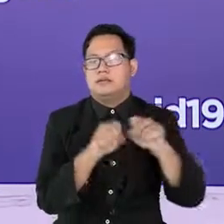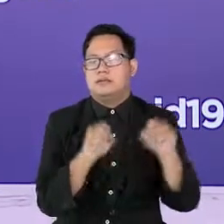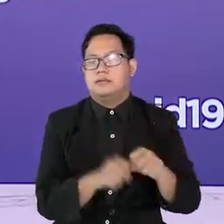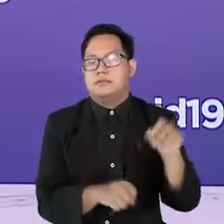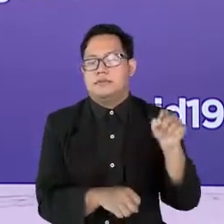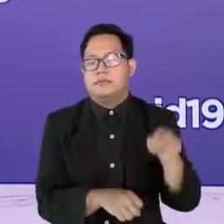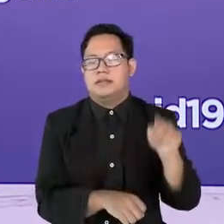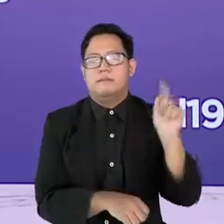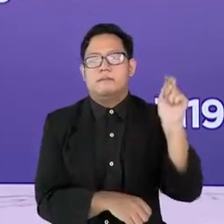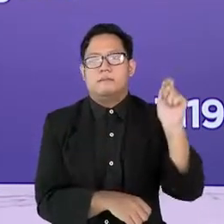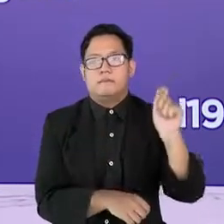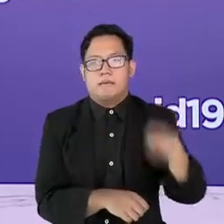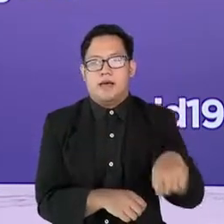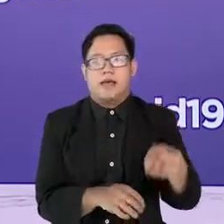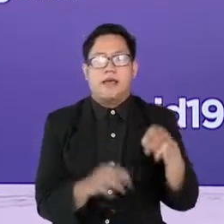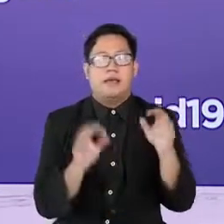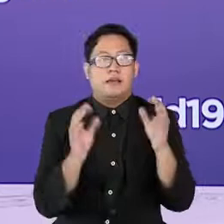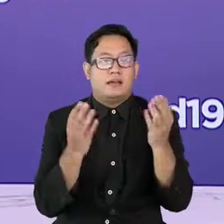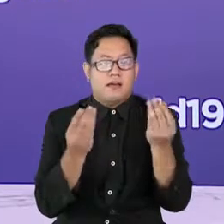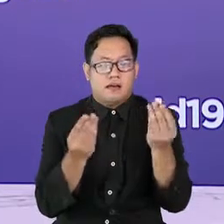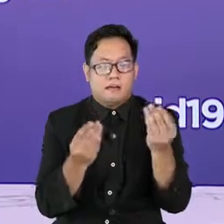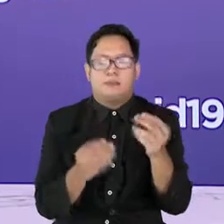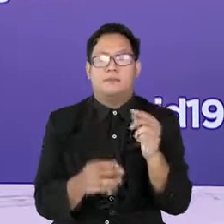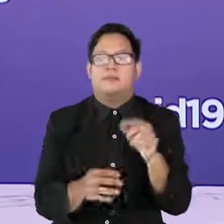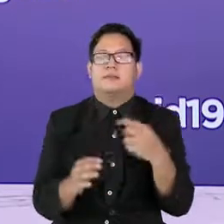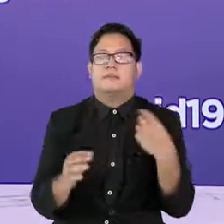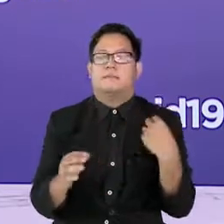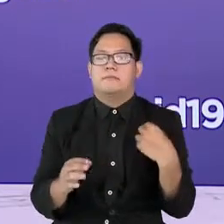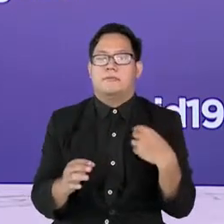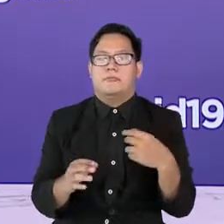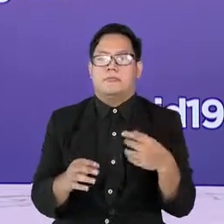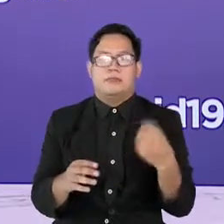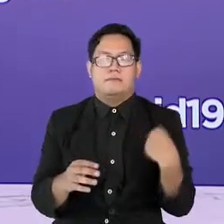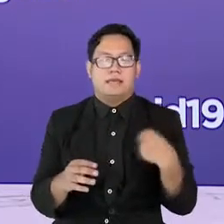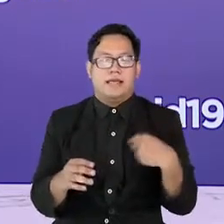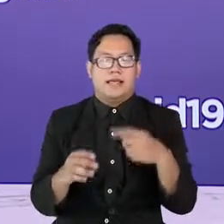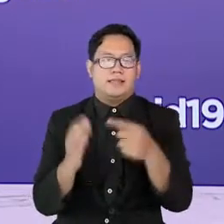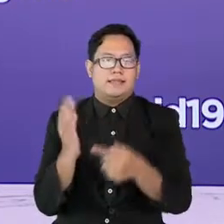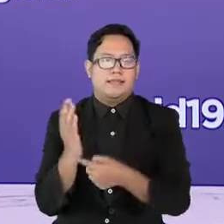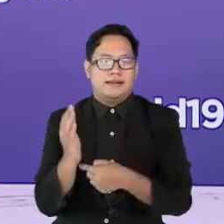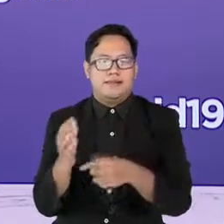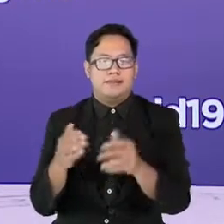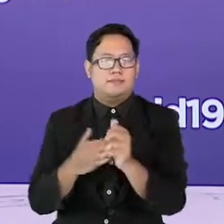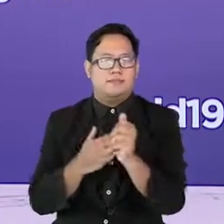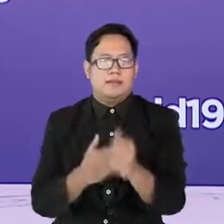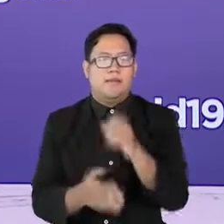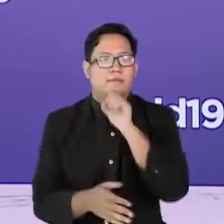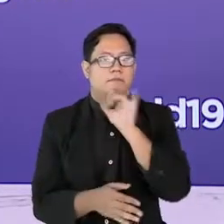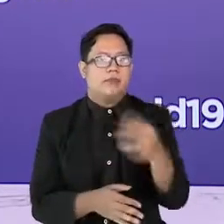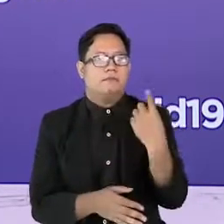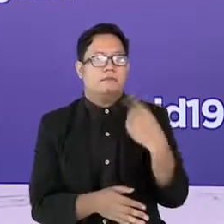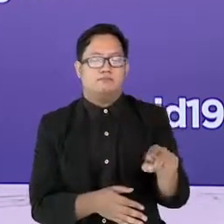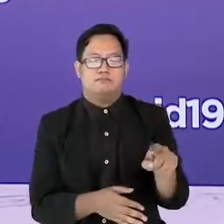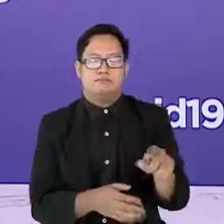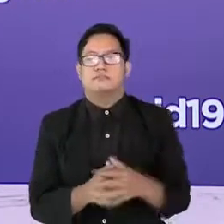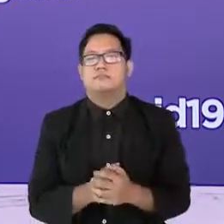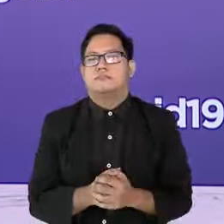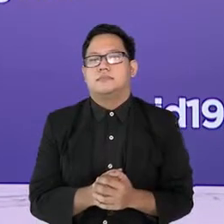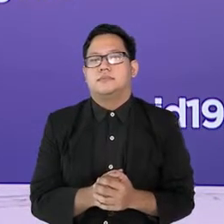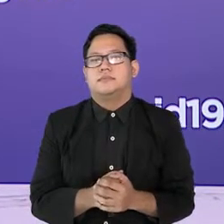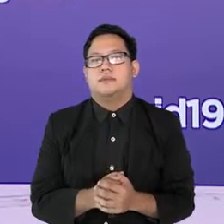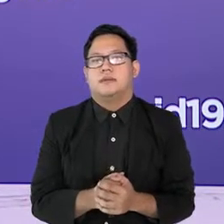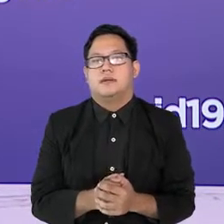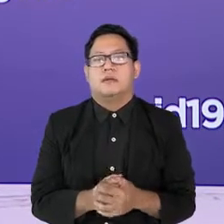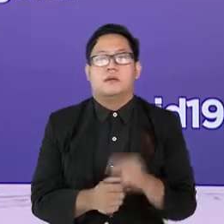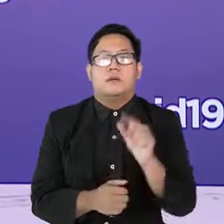mendapat rekomendasi dari Kementerian teknis pembinanya Hai Kemudian untuk penerapan ppkm diluar wilayah